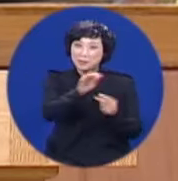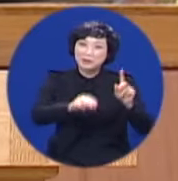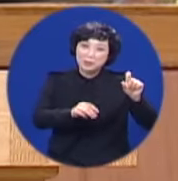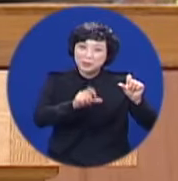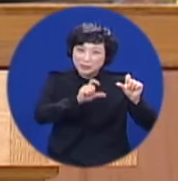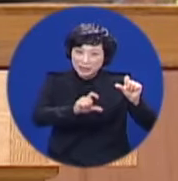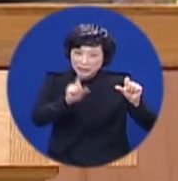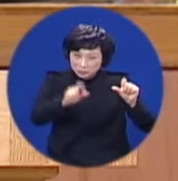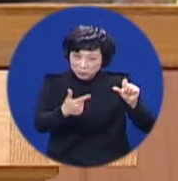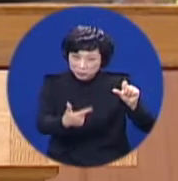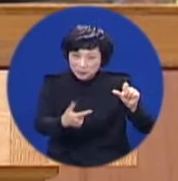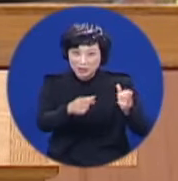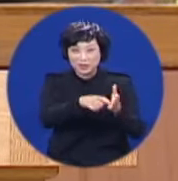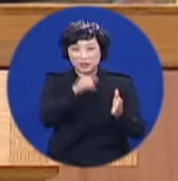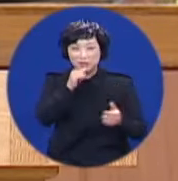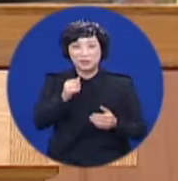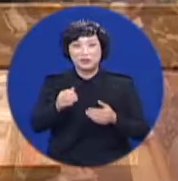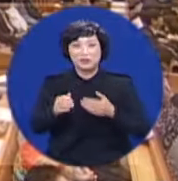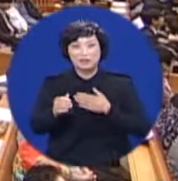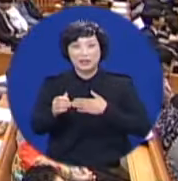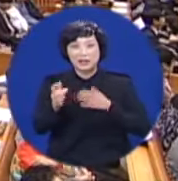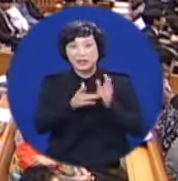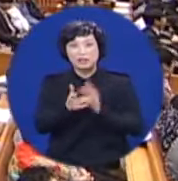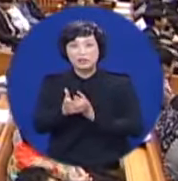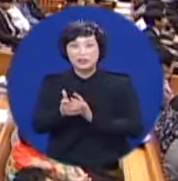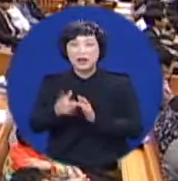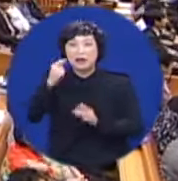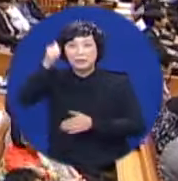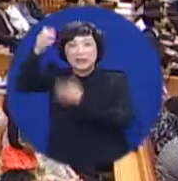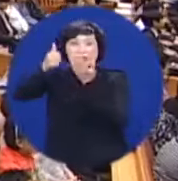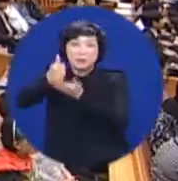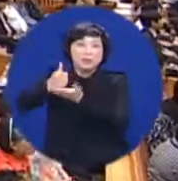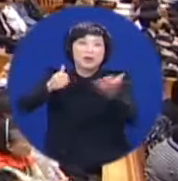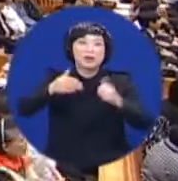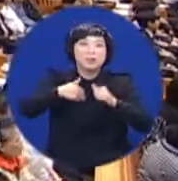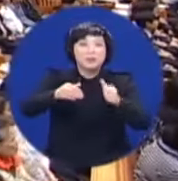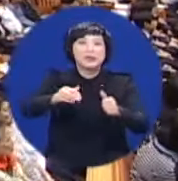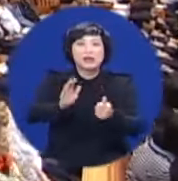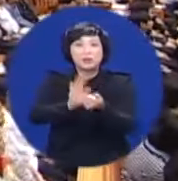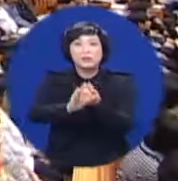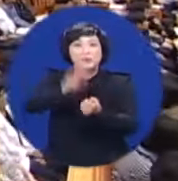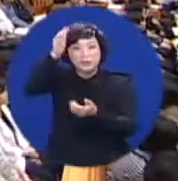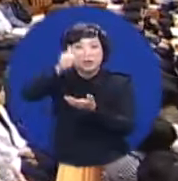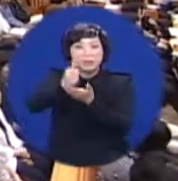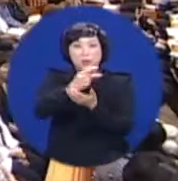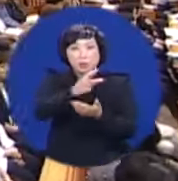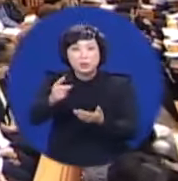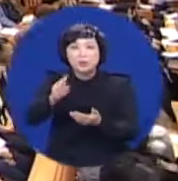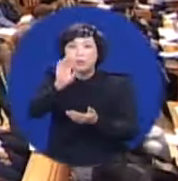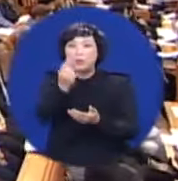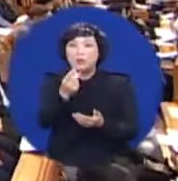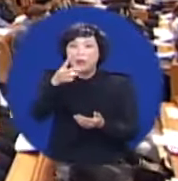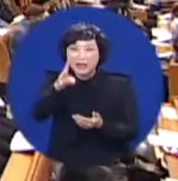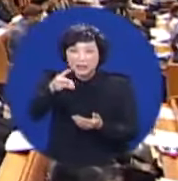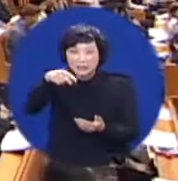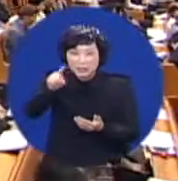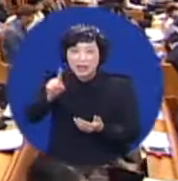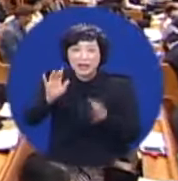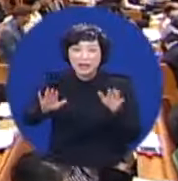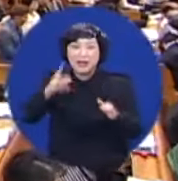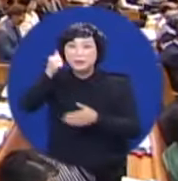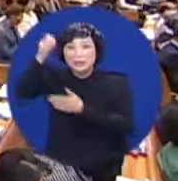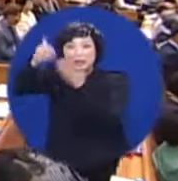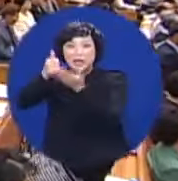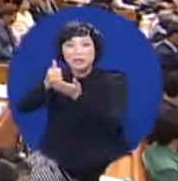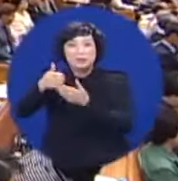16절에 내가 아버지께로서 너희에게 보낼 보혜사 곧 아버지께로서